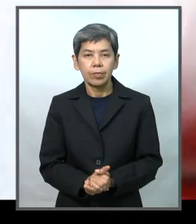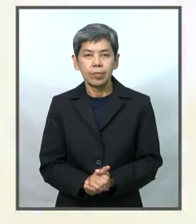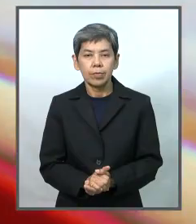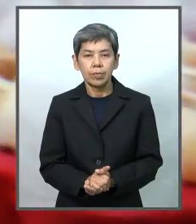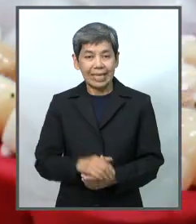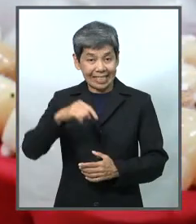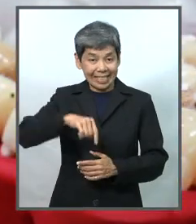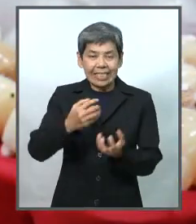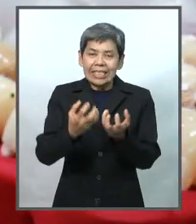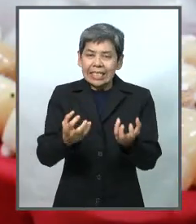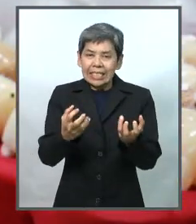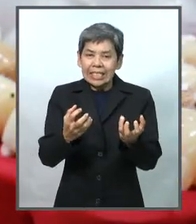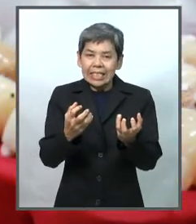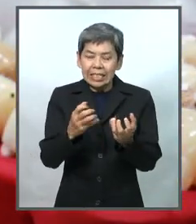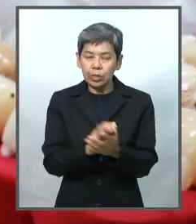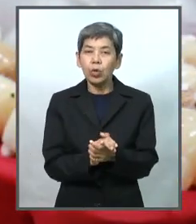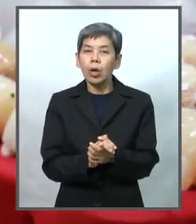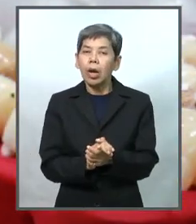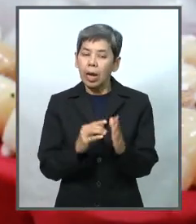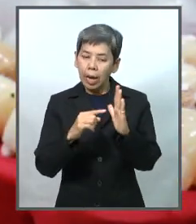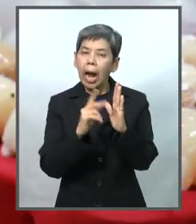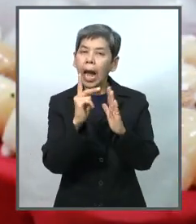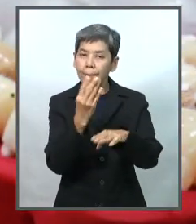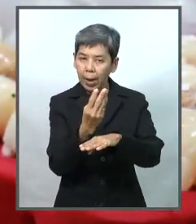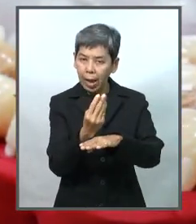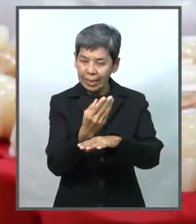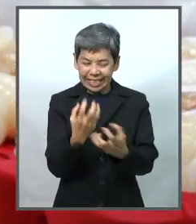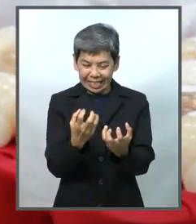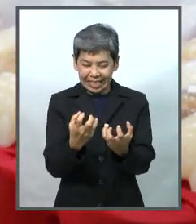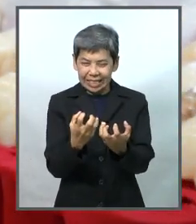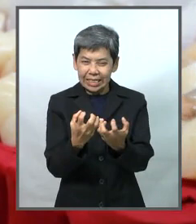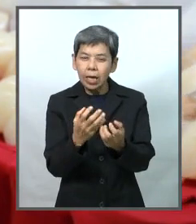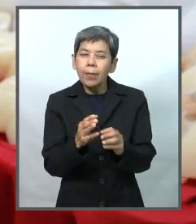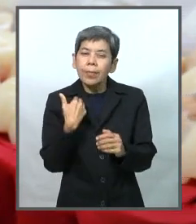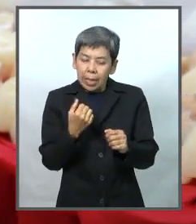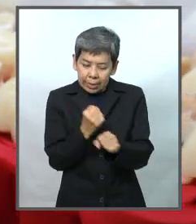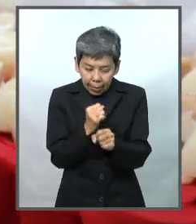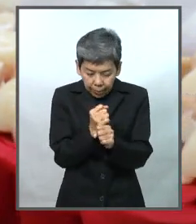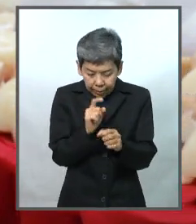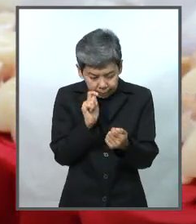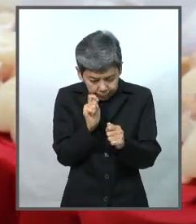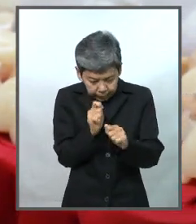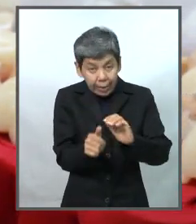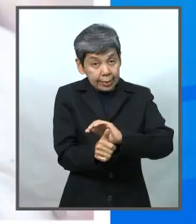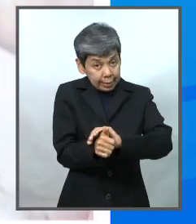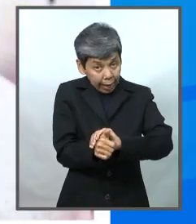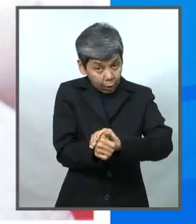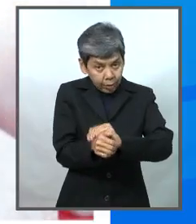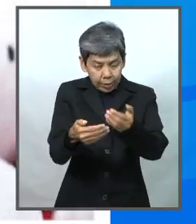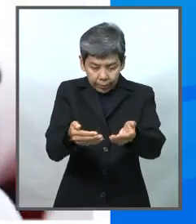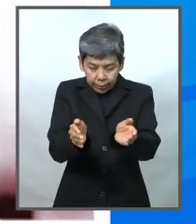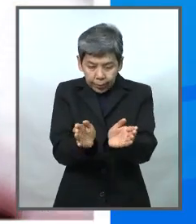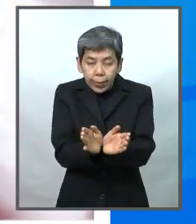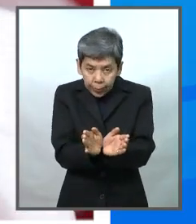ในบูธนี่เป็นหินอ่อนจากกำแพงเพชรนะครับเป็นหินอ่อนสีชมพูครับเนาะจะมีเต่าแกะสลักและแจกัน